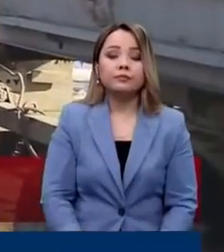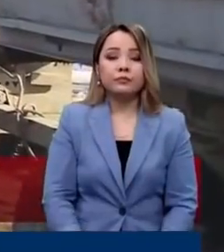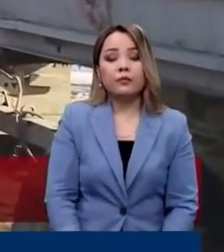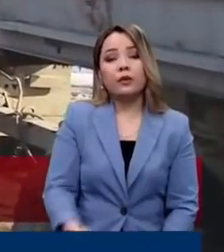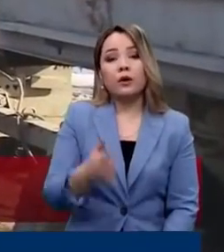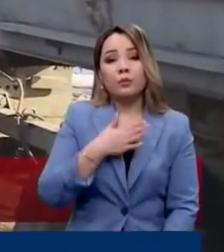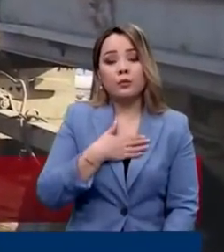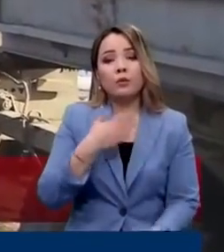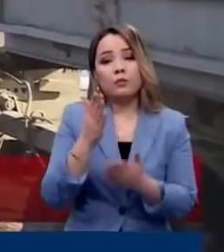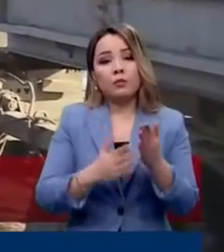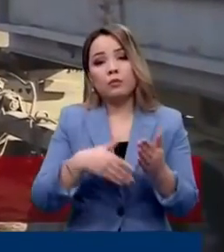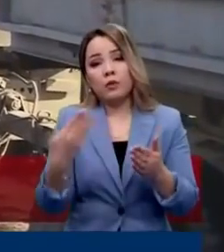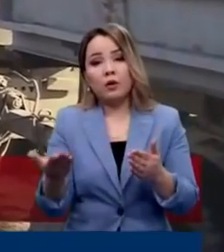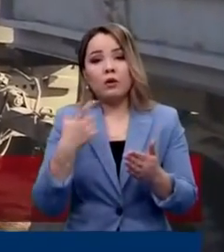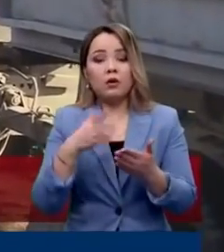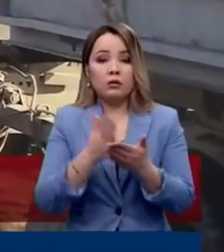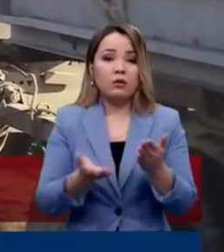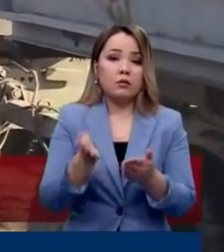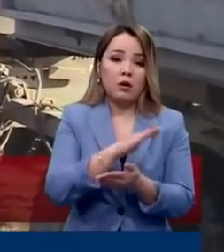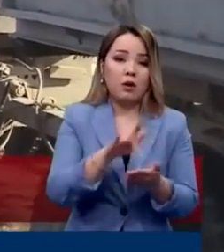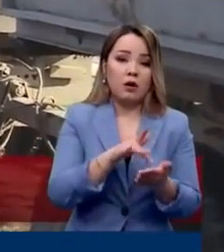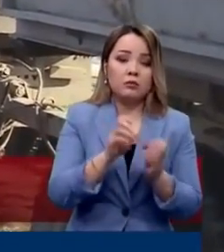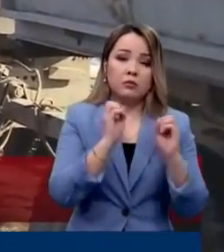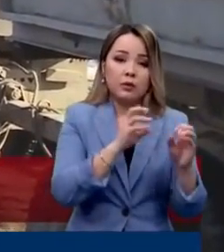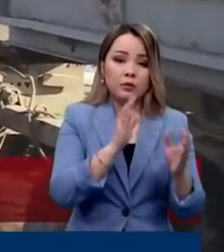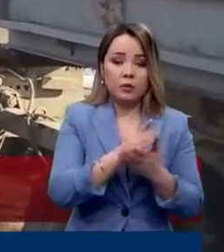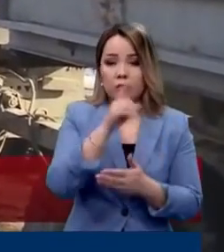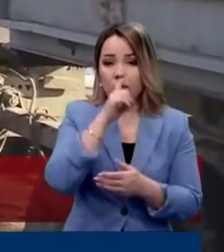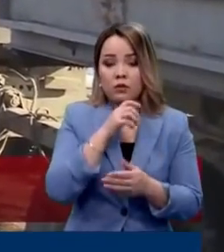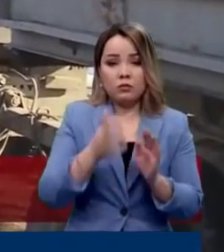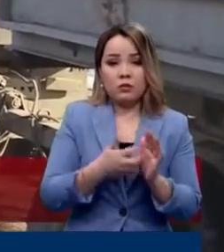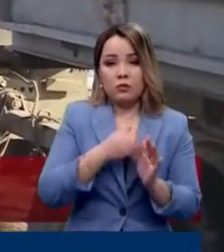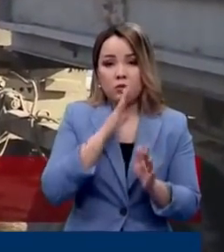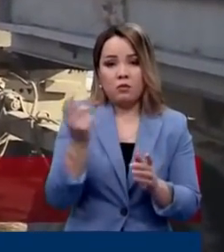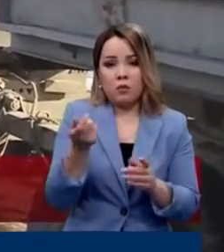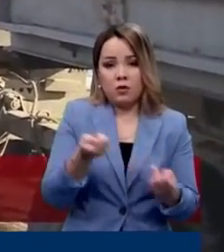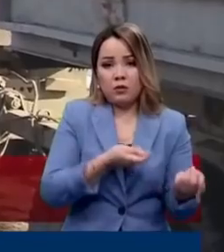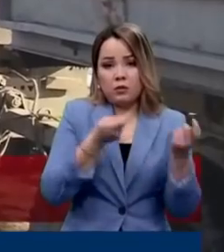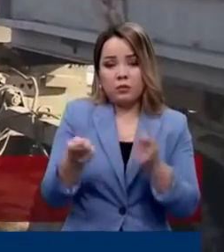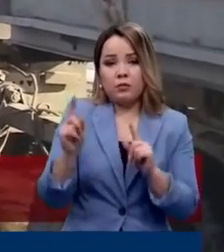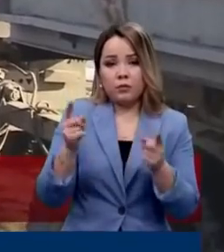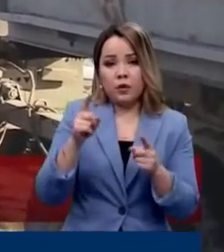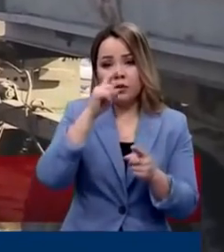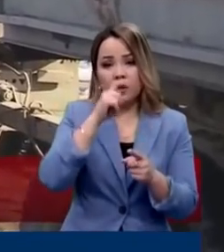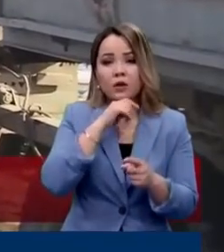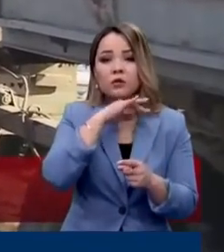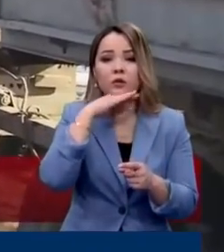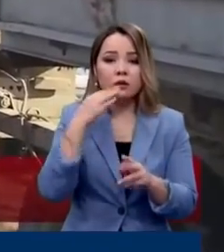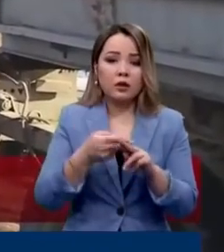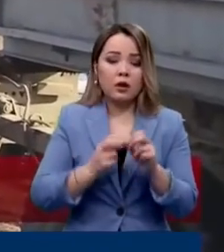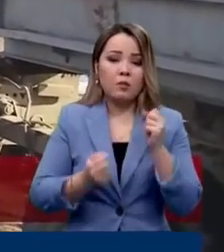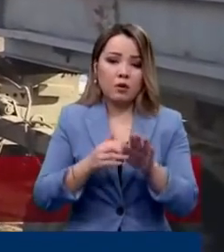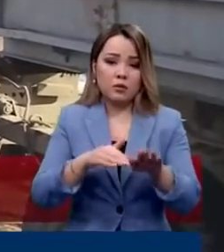Бір жағын бізге береді, бір жағын өздері қаланшы тасиды. Жетпейді, білмеймін, аз келіп жатыр вагондар. Мен қаншама машина очередь